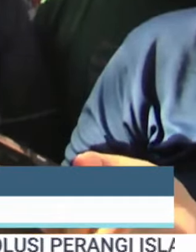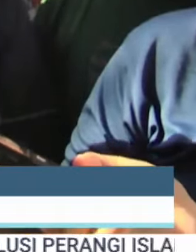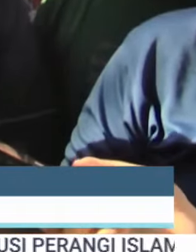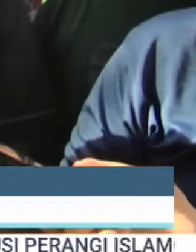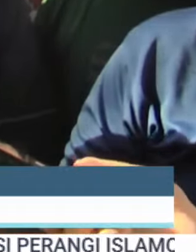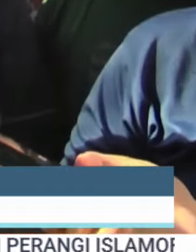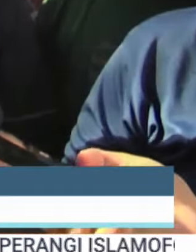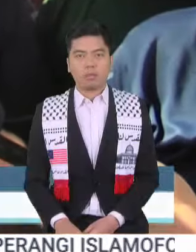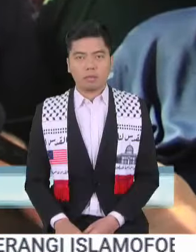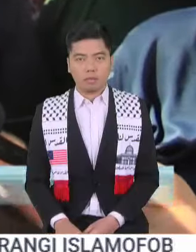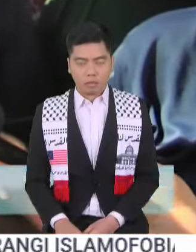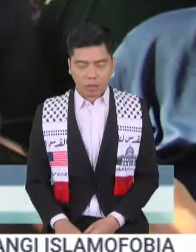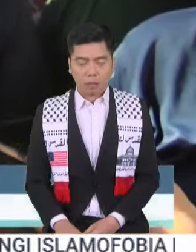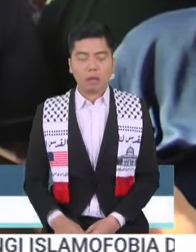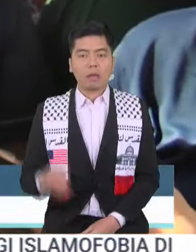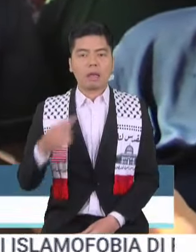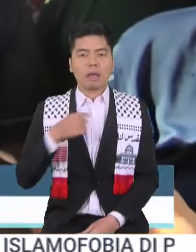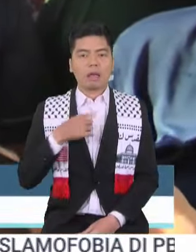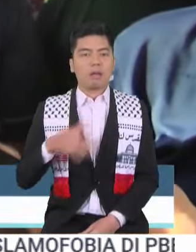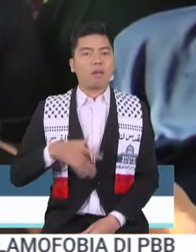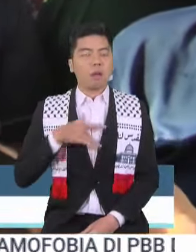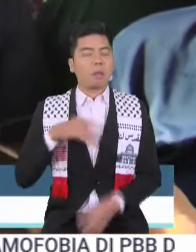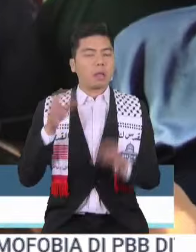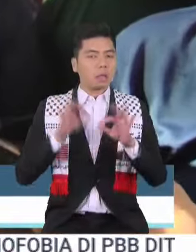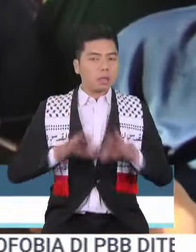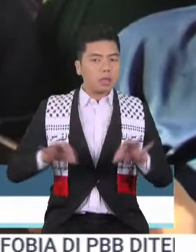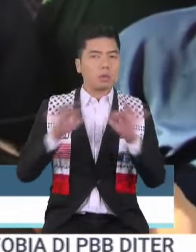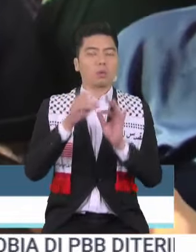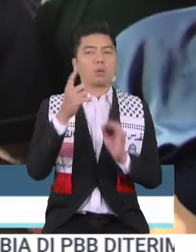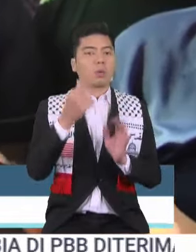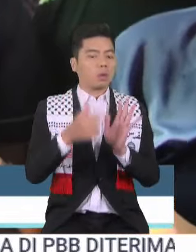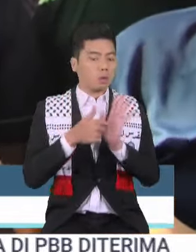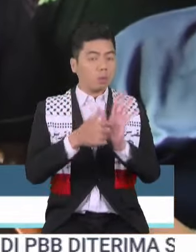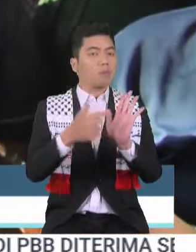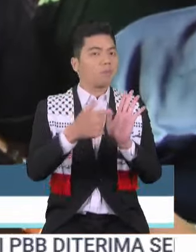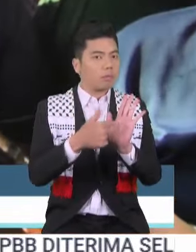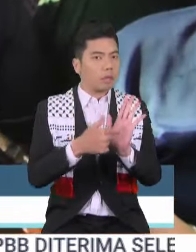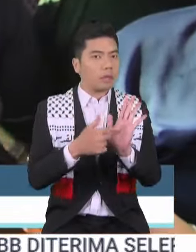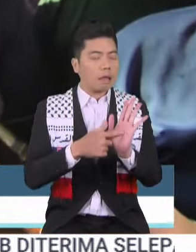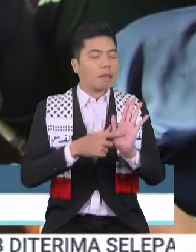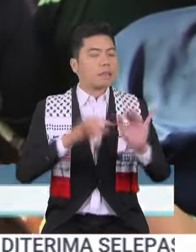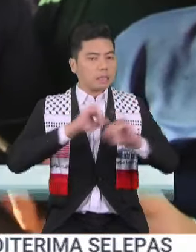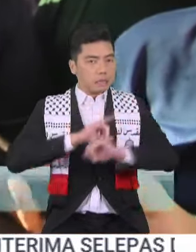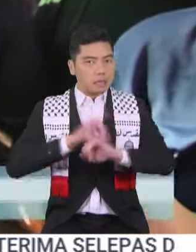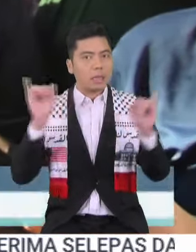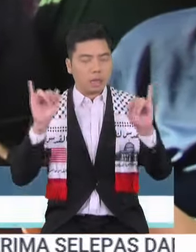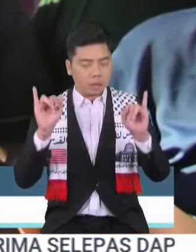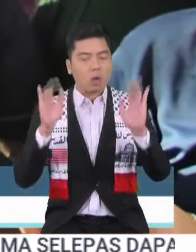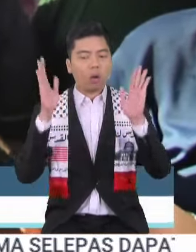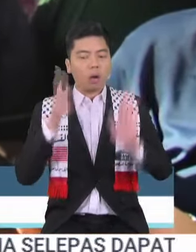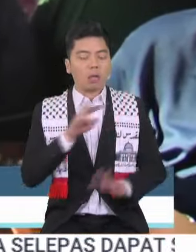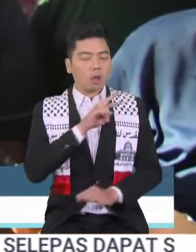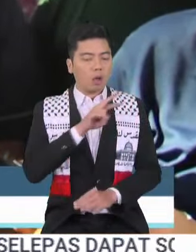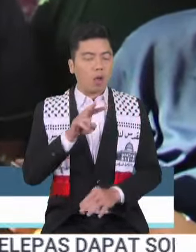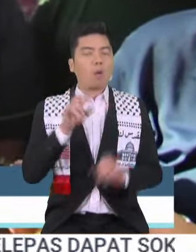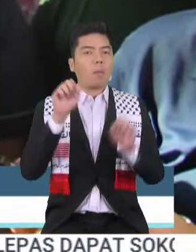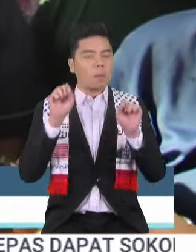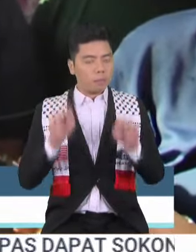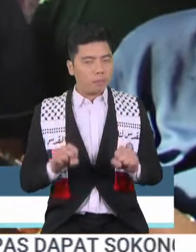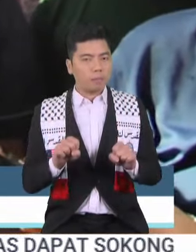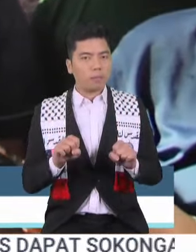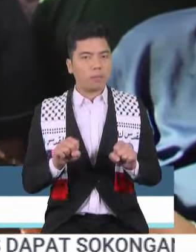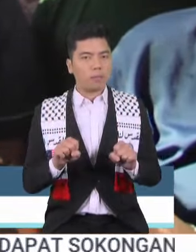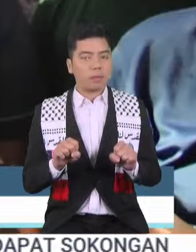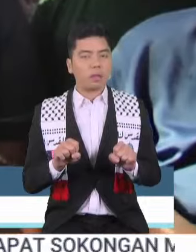kompromis aspek tanda harga sebab melalui tanda harga yang jelas itulah maka pengguna akan memboleh boleh